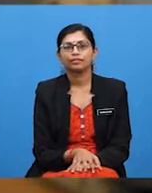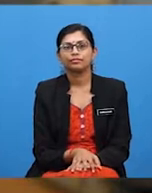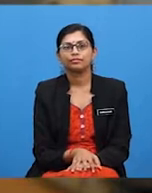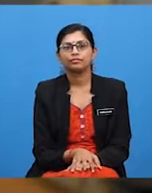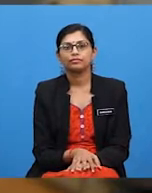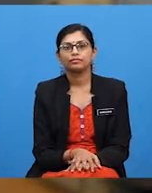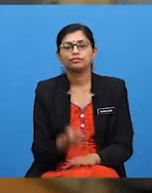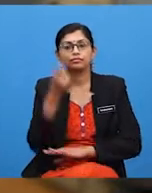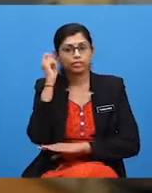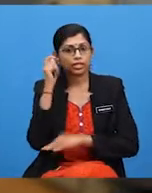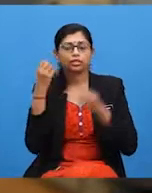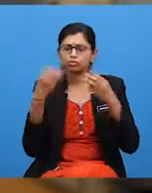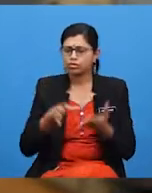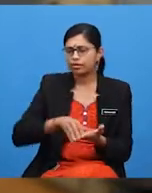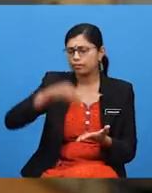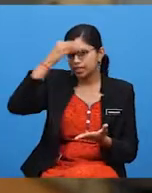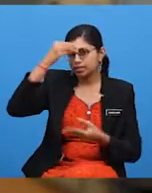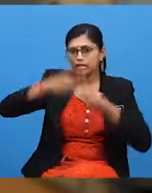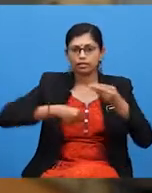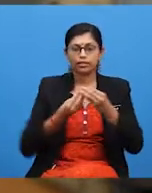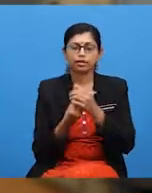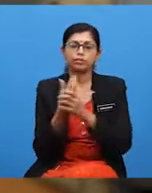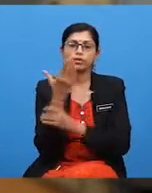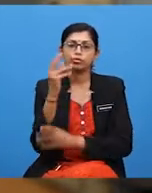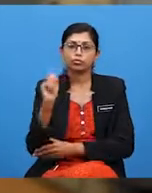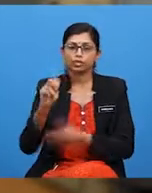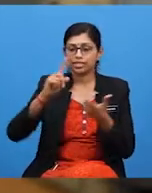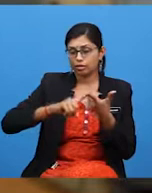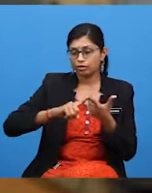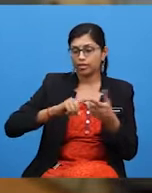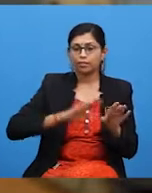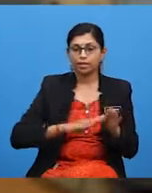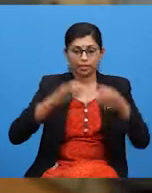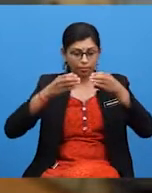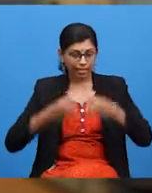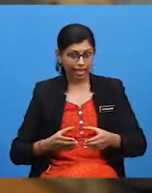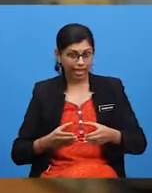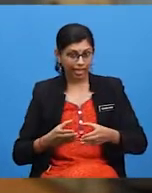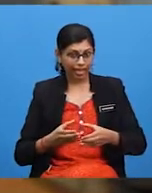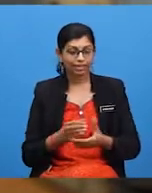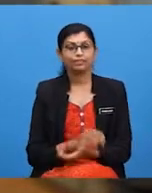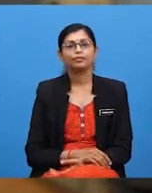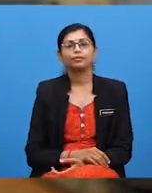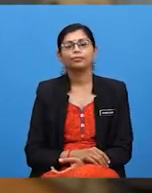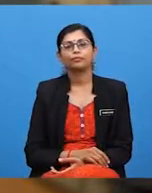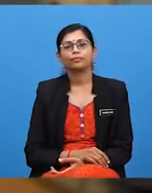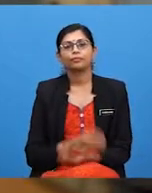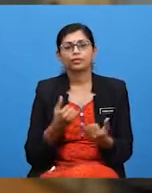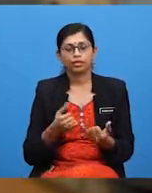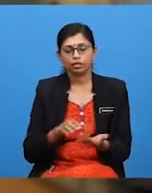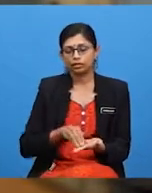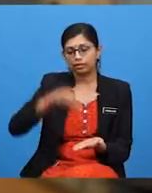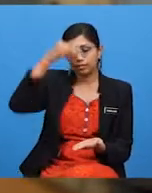Tadi kita dah belajar tentang pertumbuhan sekunder pada batang. Seterusnya, kita akan